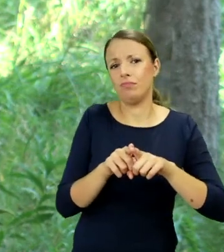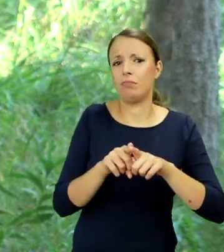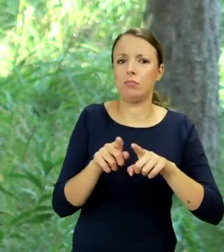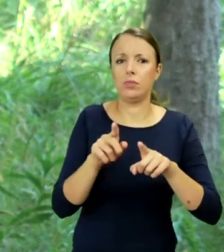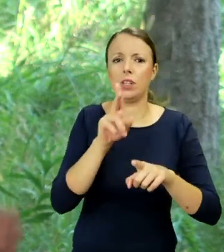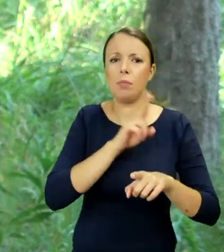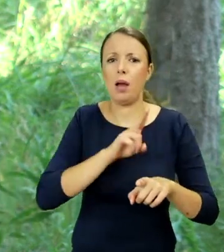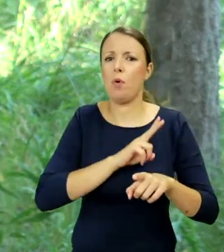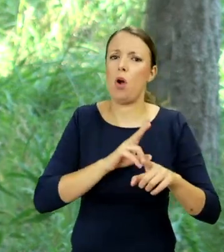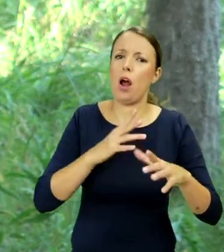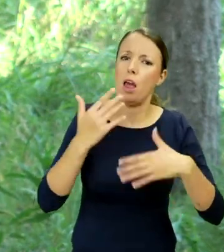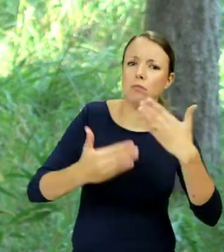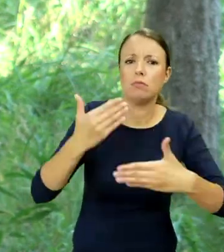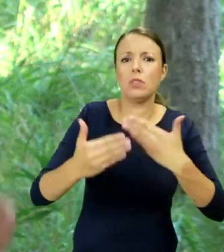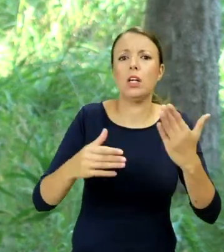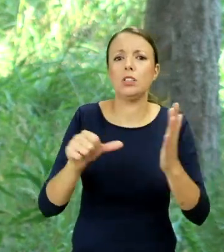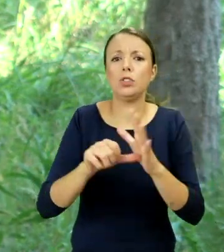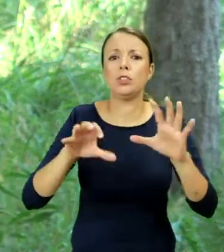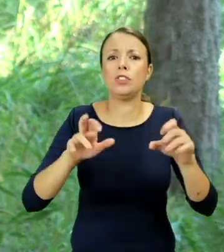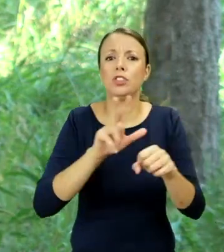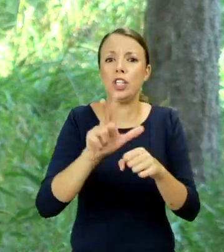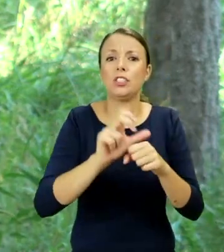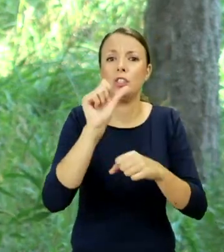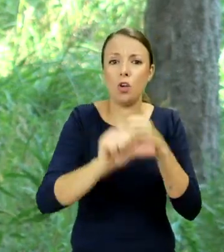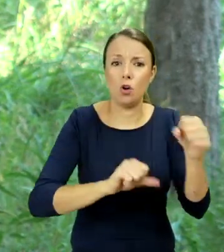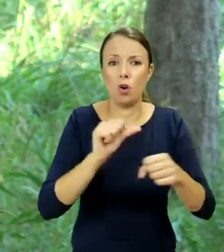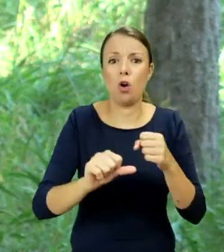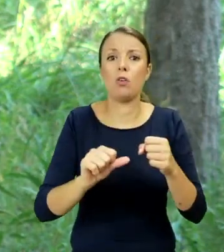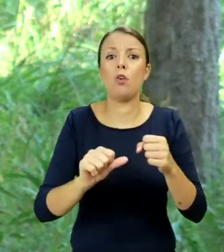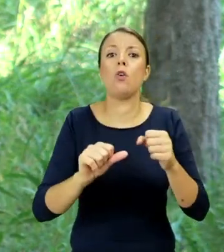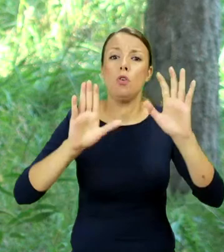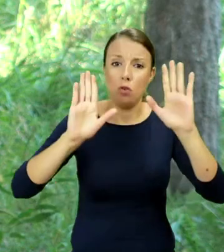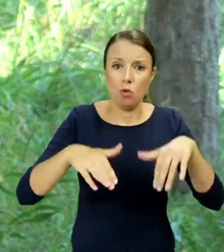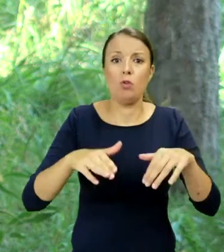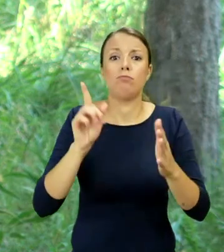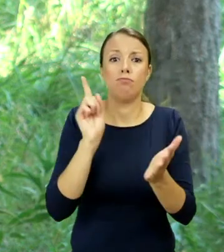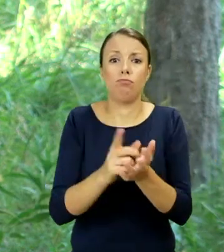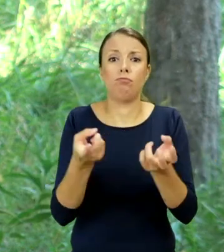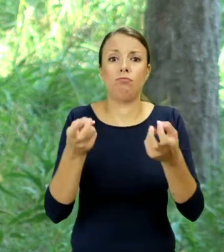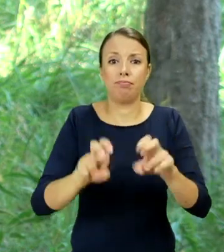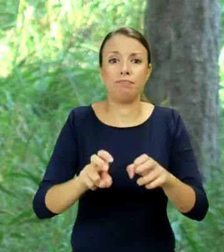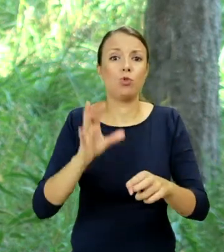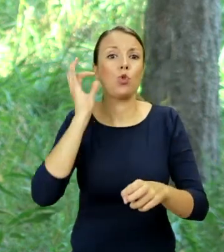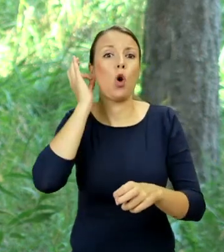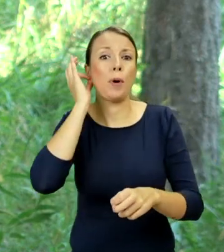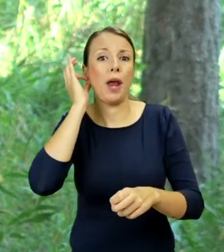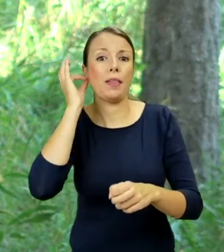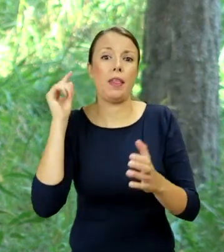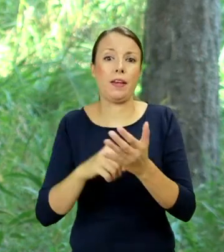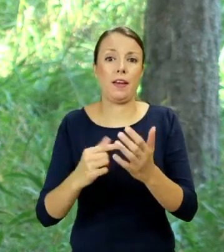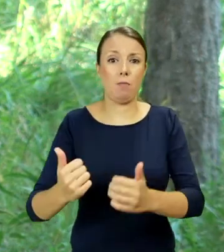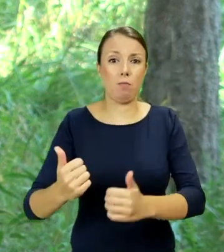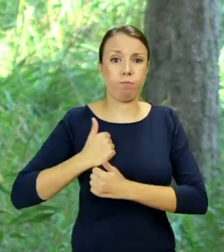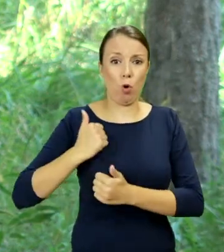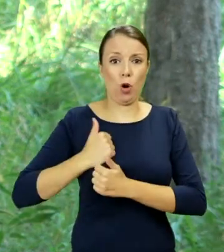w 1913 roku powstała Liga Kobiet Pogotowia Wojennego, która